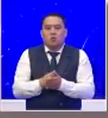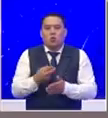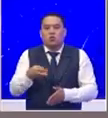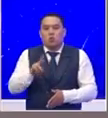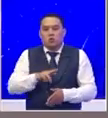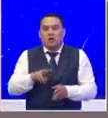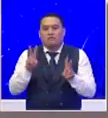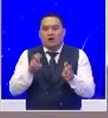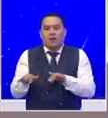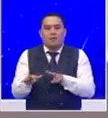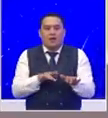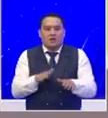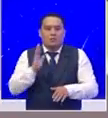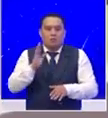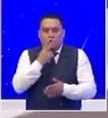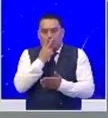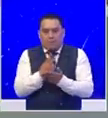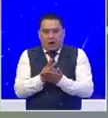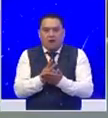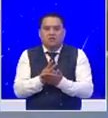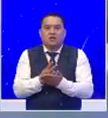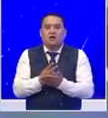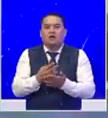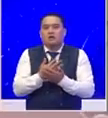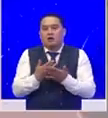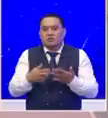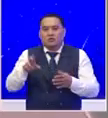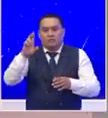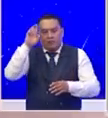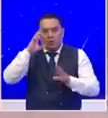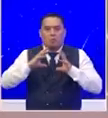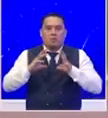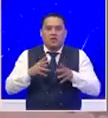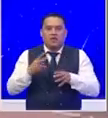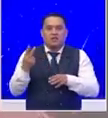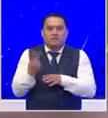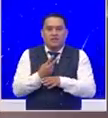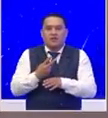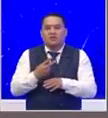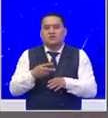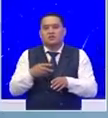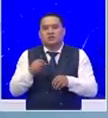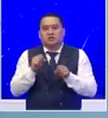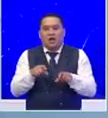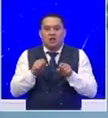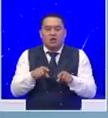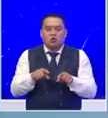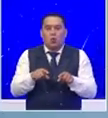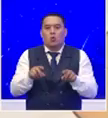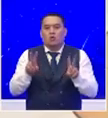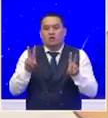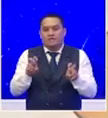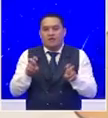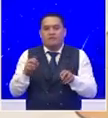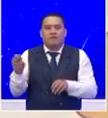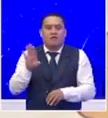конца июня в рамках мероприятия состоится показ лент, произведенных в разных странах мира. но 2/3 картин, претендующих на «Золотой кристалл»,